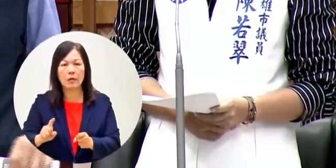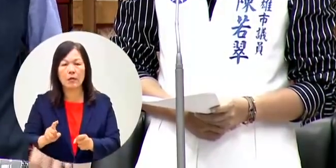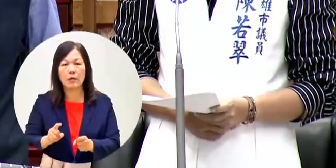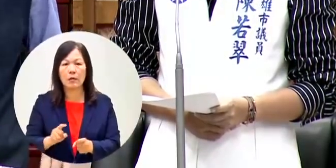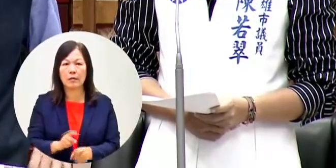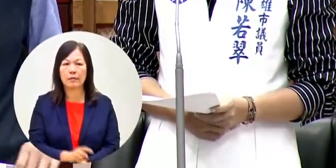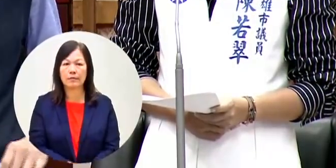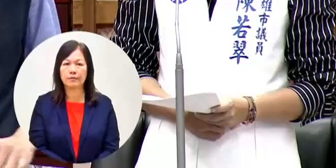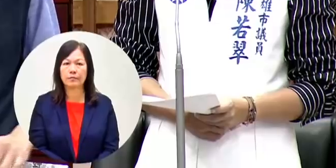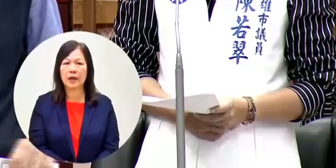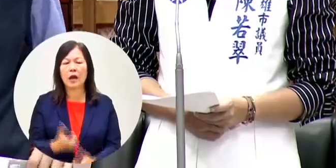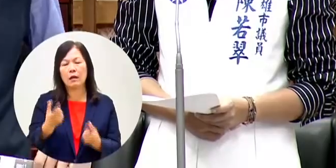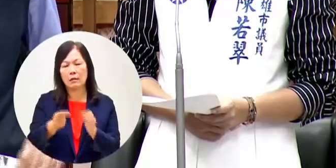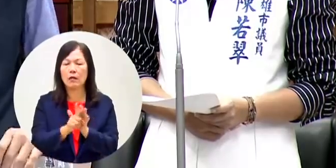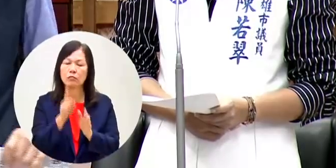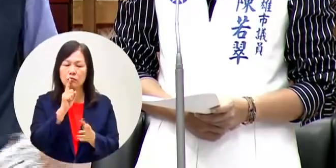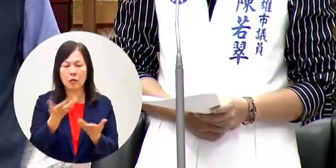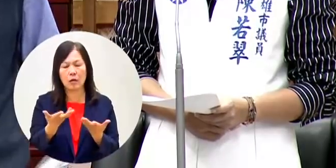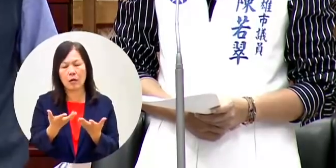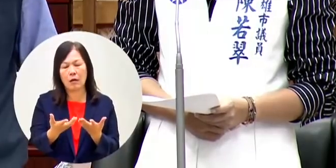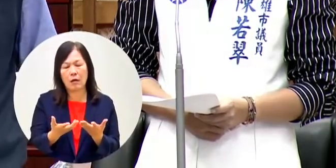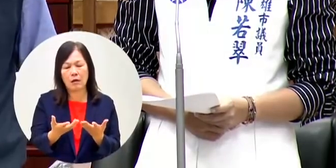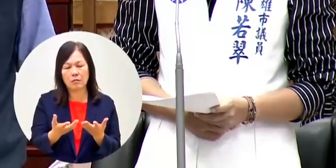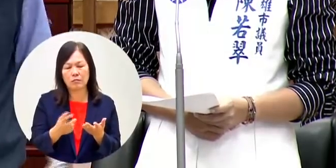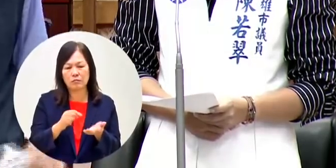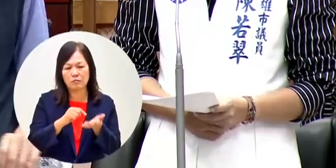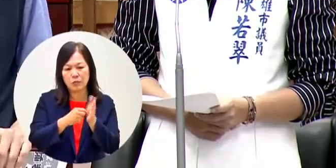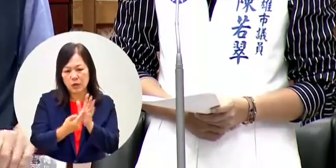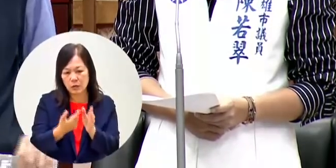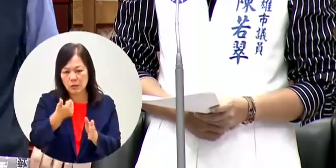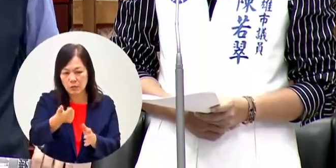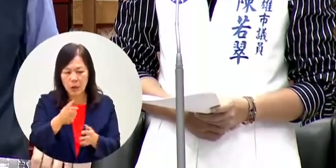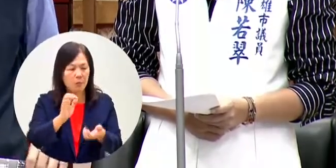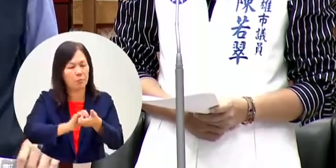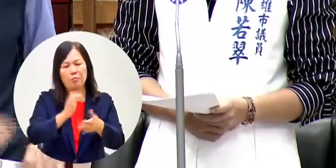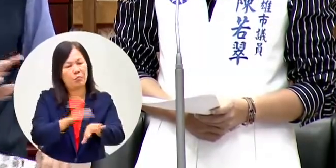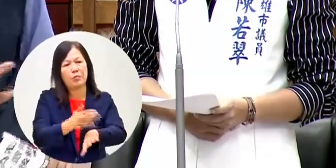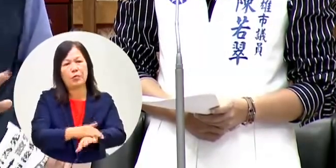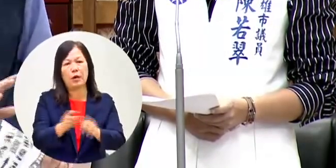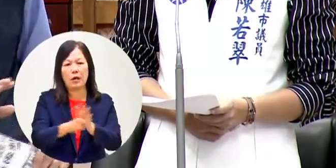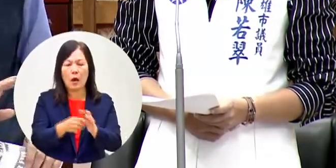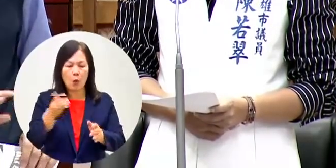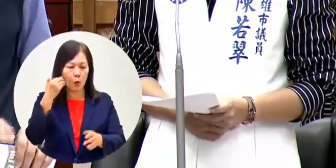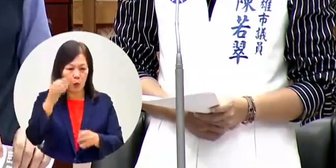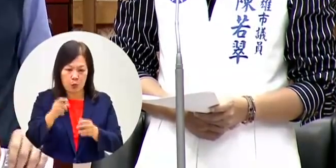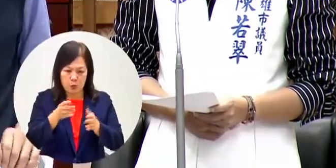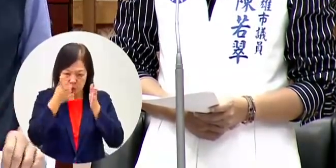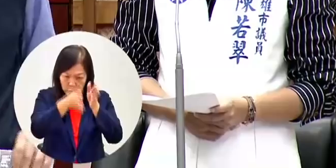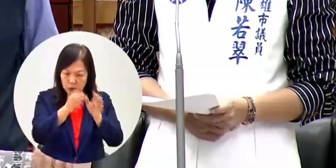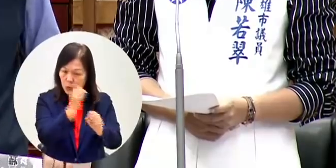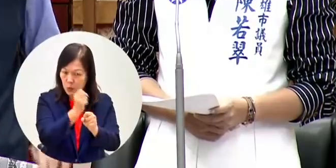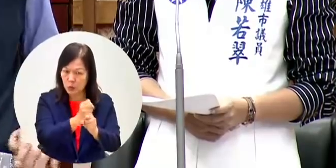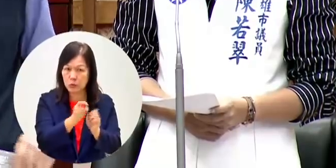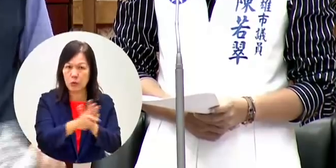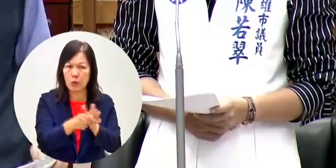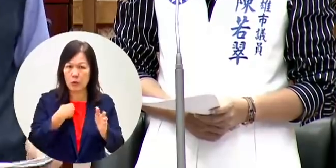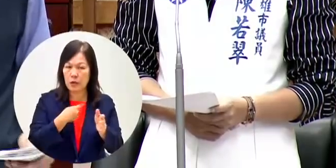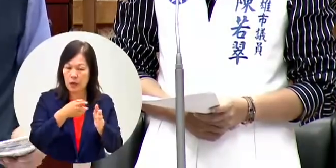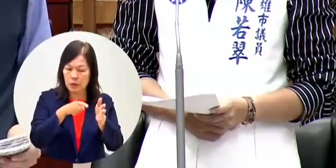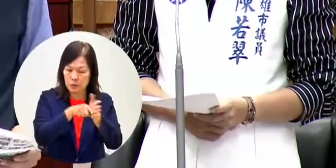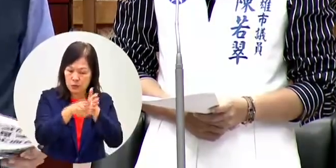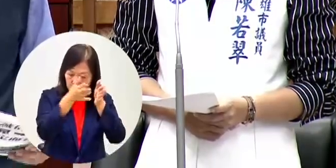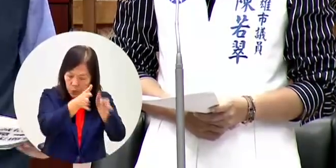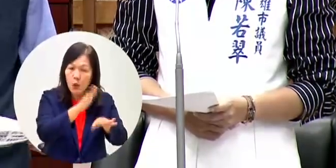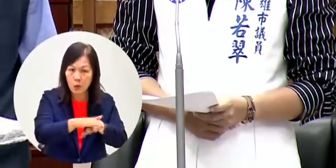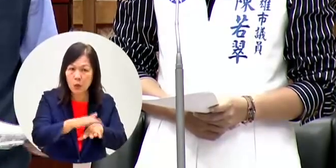不会有好的表现。当一天和尚敲一天钟啊，这样子的公务系统不会有非常优异的表现。所以